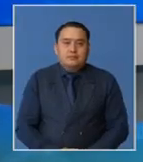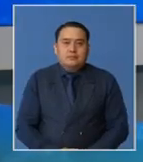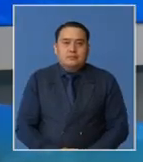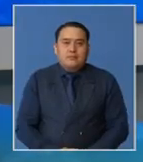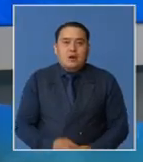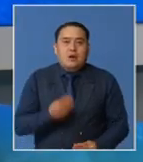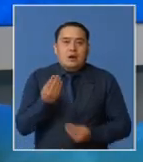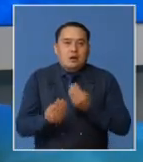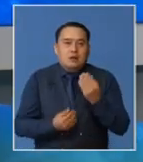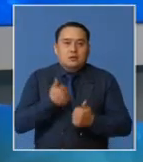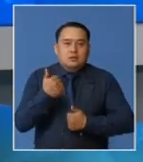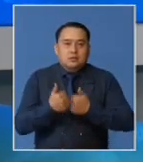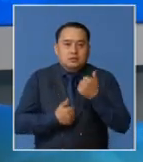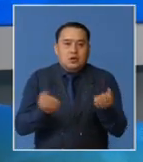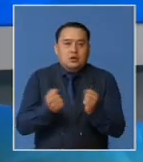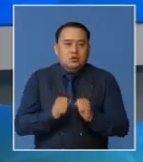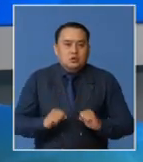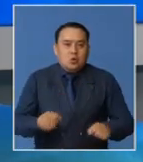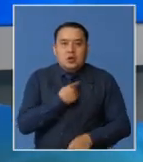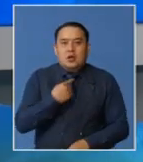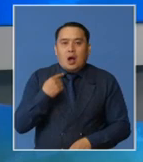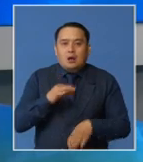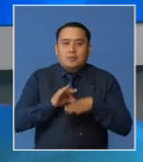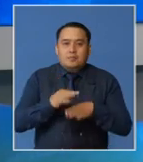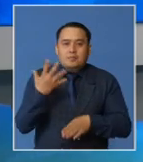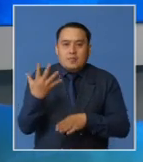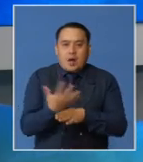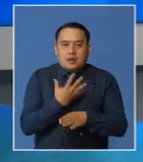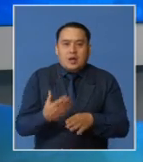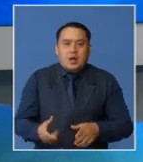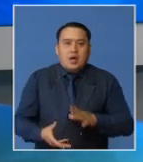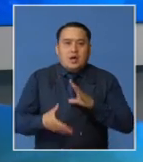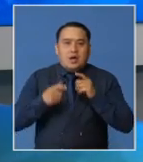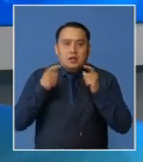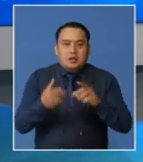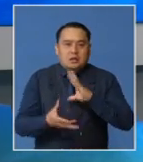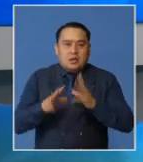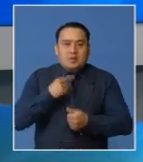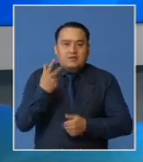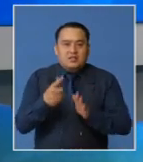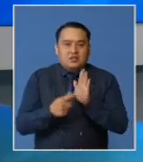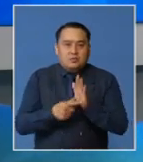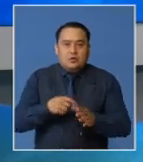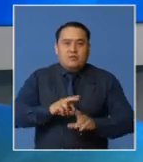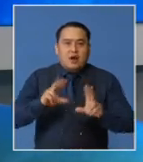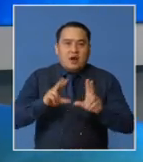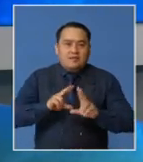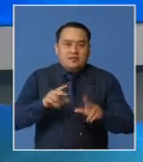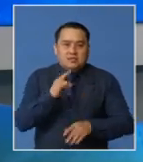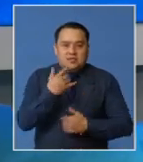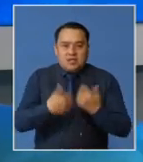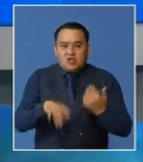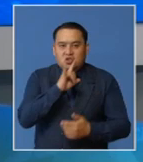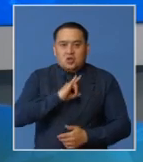Игра высоких полетов и небывалых скоростей. В Талдыкургане стартовал 5-й заключительный тур 27-го чемпионата Казахстана по волейболу среди